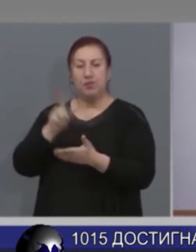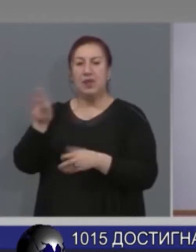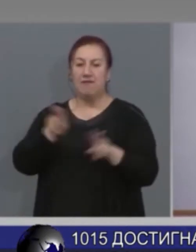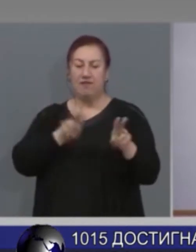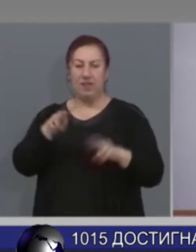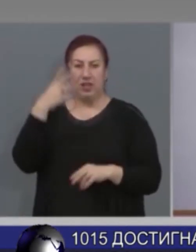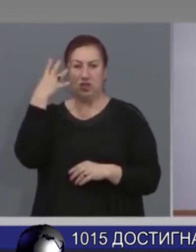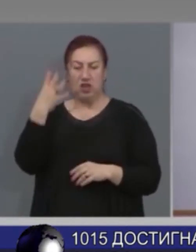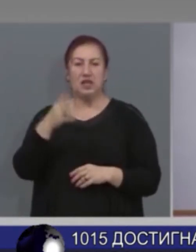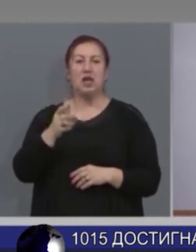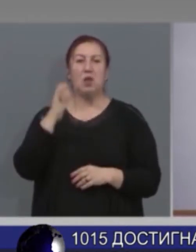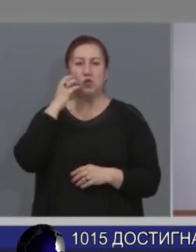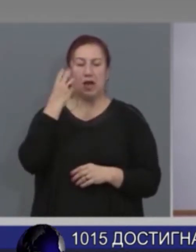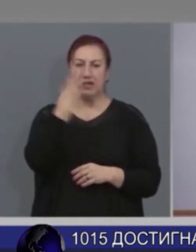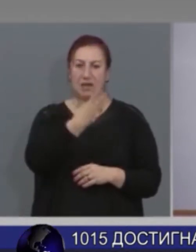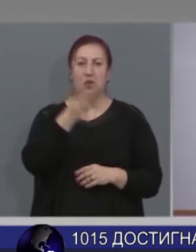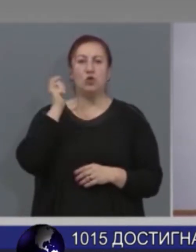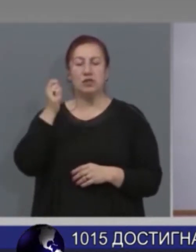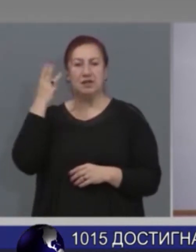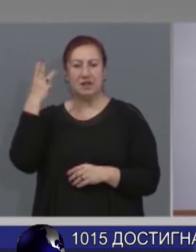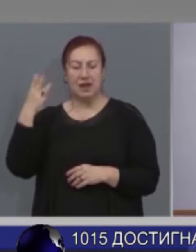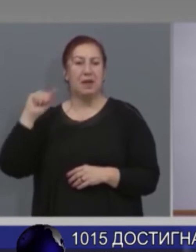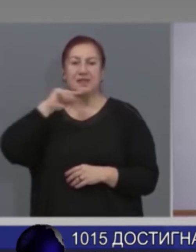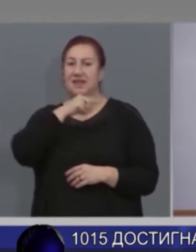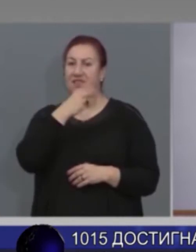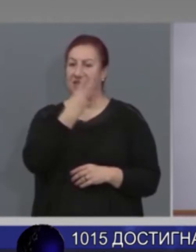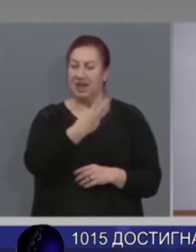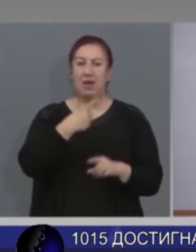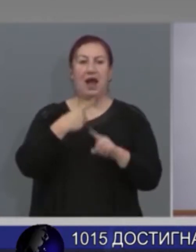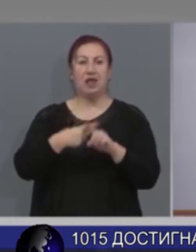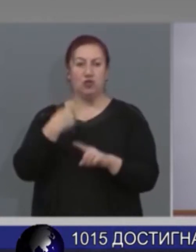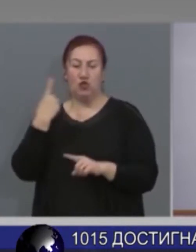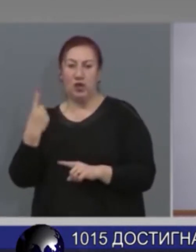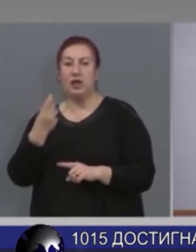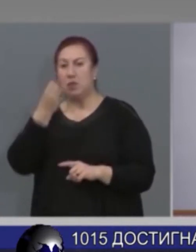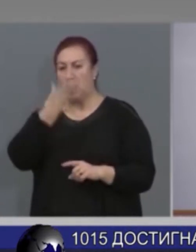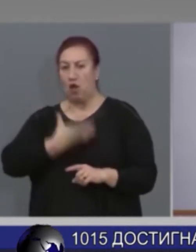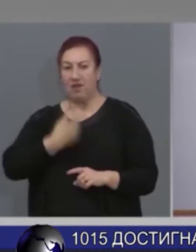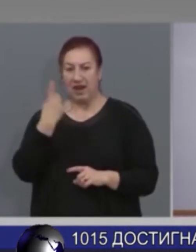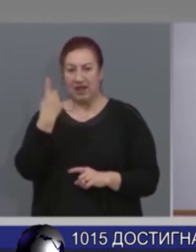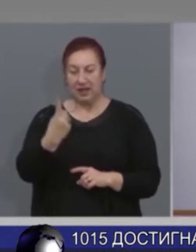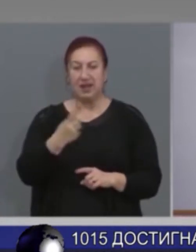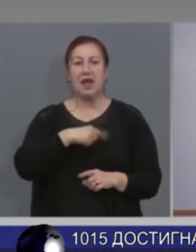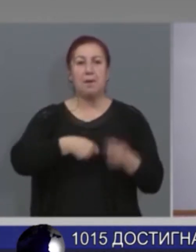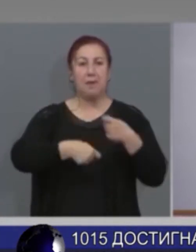Бургас 3 ма, Кюстендил 3 ма, Сливен 3 ма, Хасково 1, Благоевград 1 и Пазарджик 1.